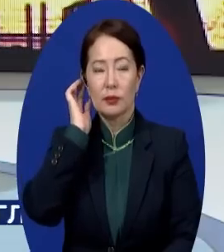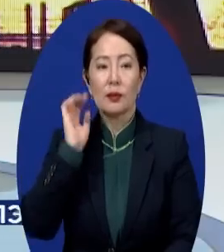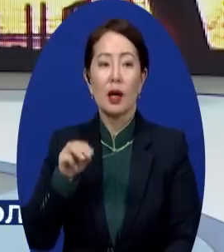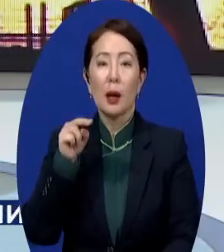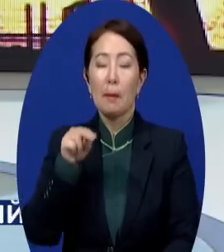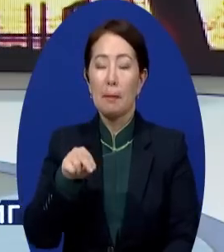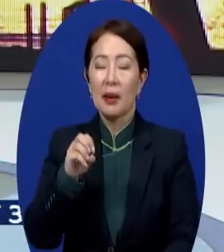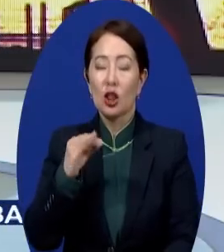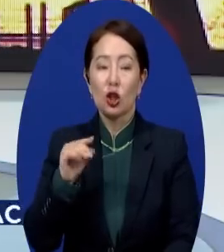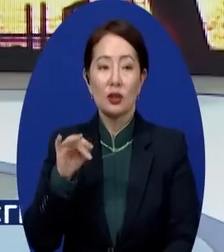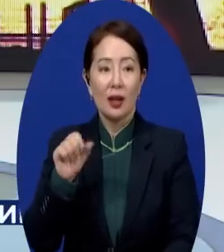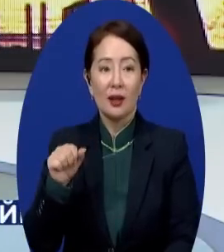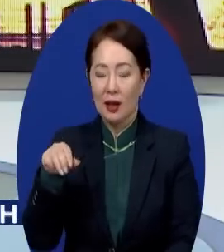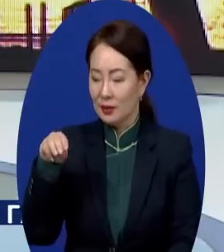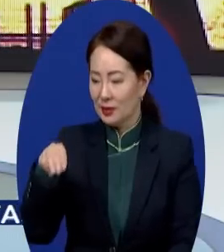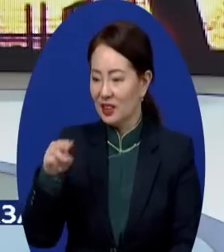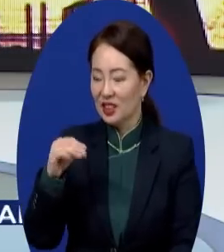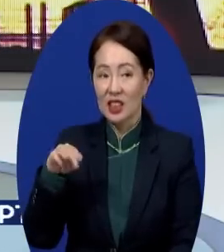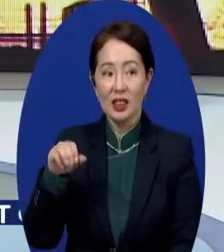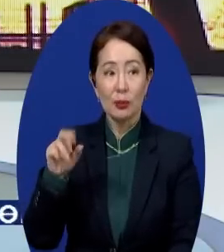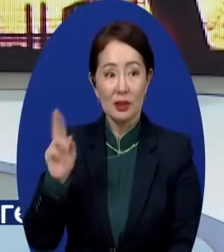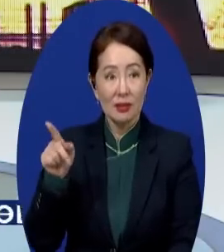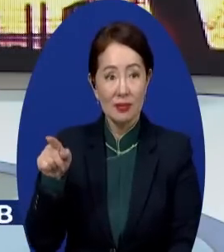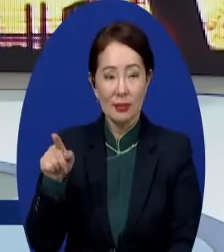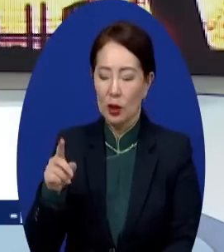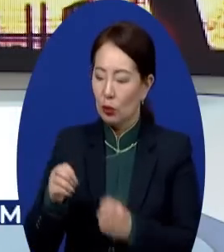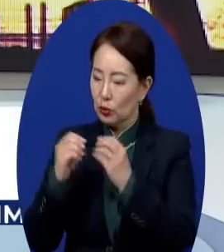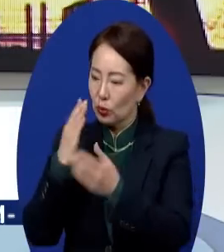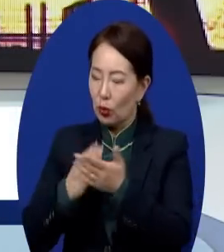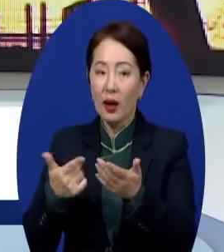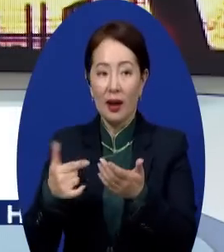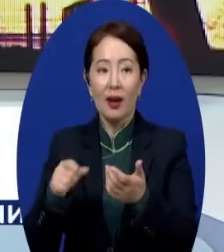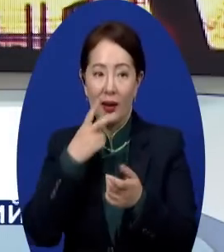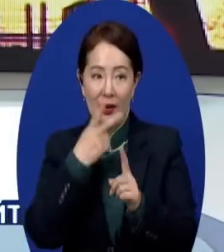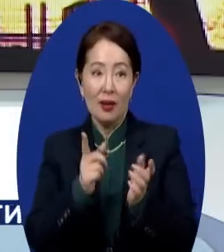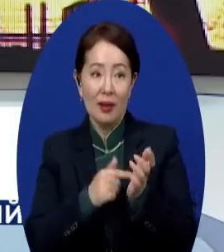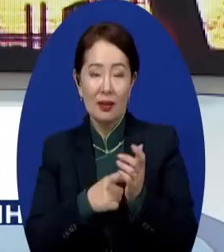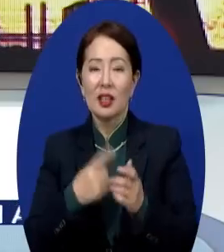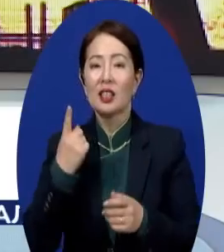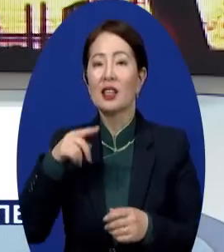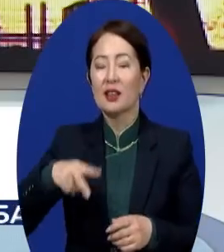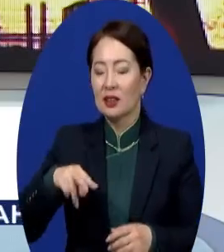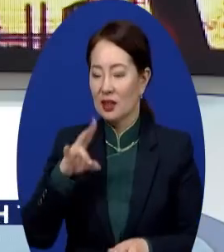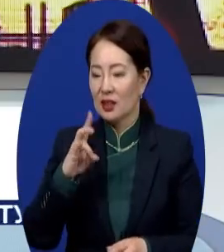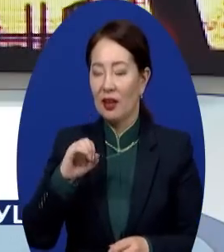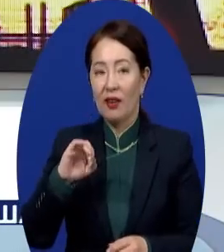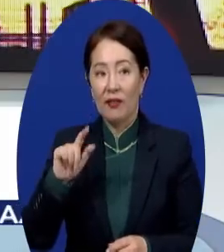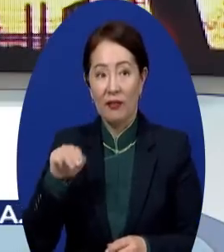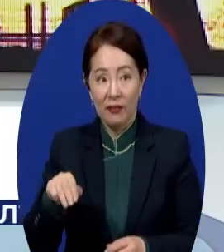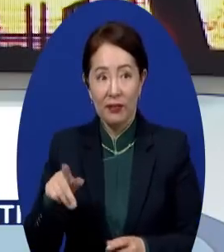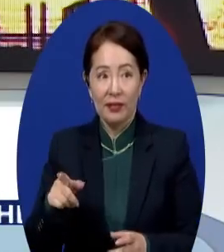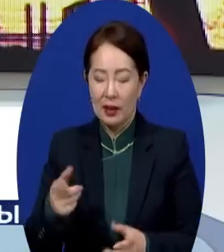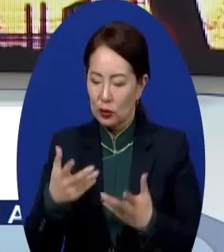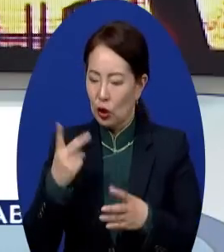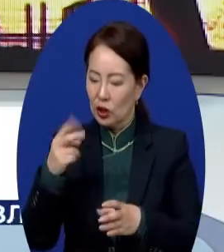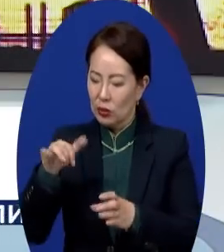PetroChina дачин тамсаг компанитай бүтээгдэхүүн хуваах гэрээг эргэж харах зайлшгүй шаардлагатай байна. Тухайлх юм бол 1 литр нефть гаргаж авахын тулд 2 литр гүний